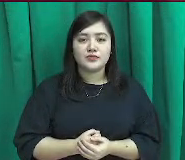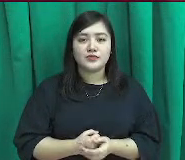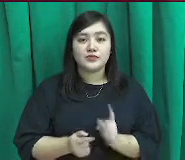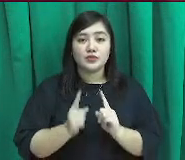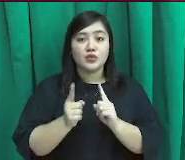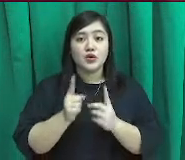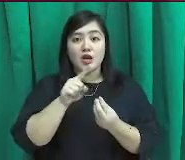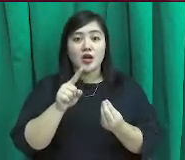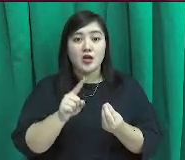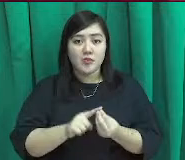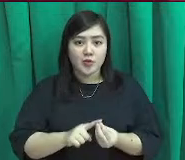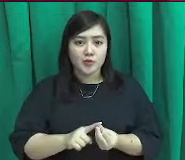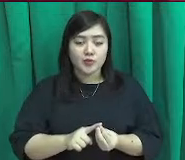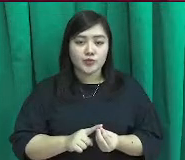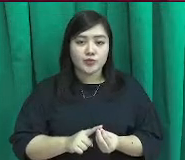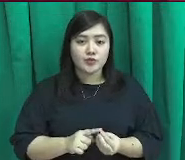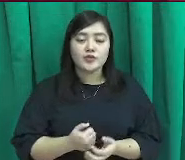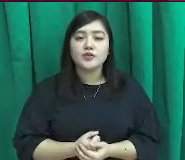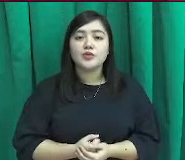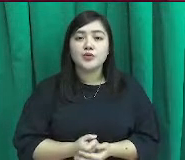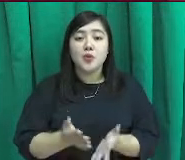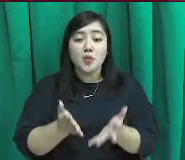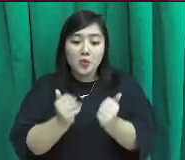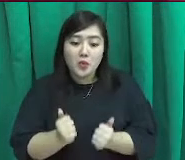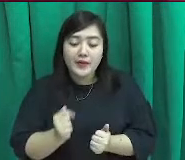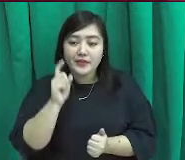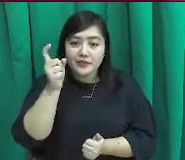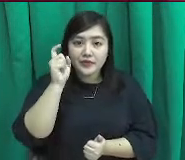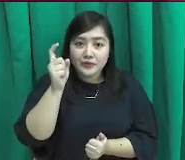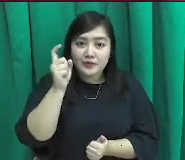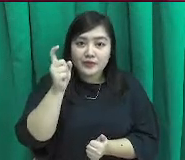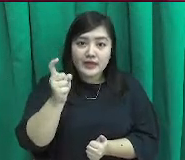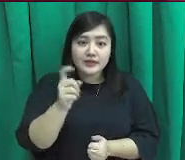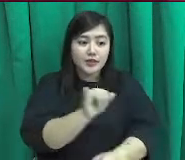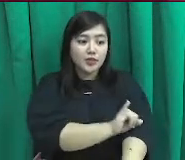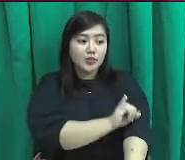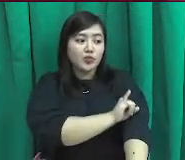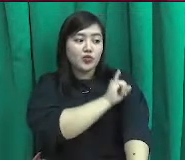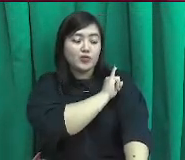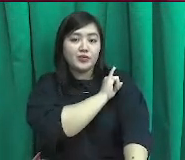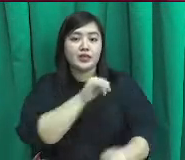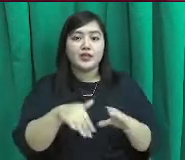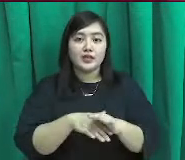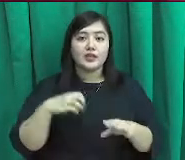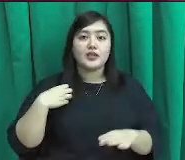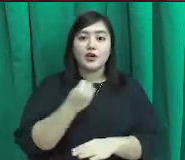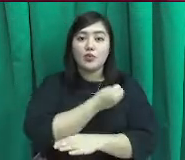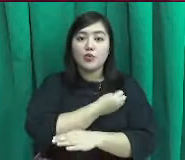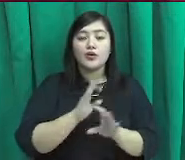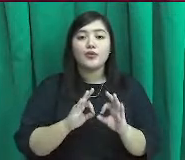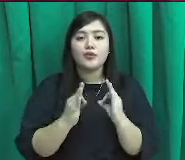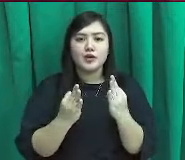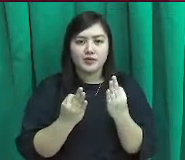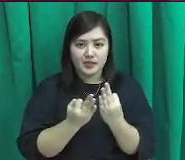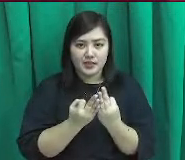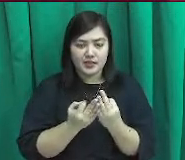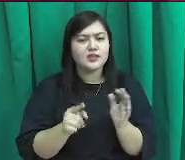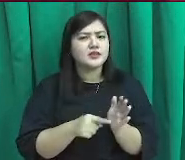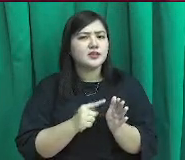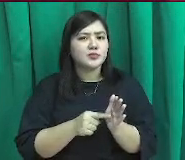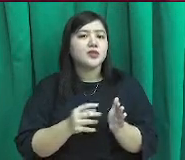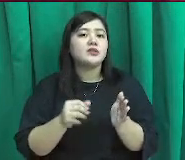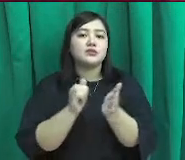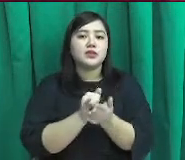paglago ng ating pamilya. Yeah. Yeah? At nandoon tayo sa ganung kaso, minsan na yun yung nagiging problema natin. You see? Yun yung